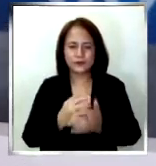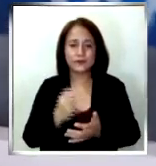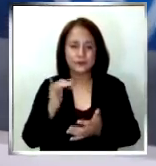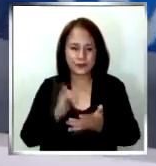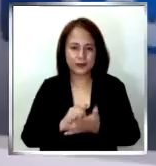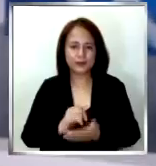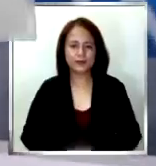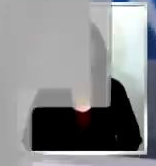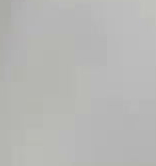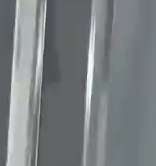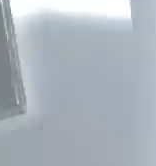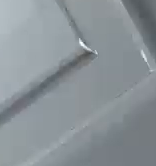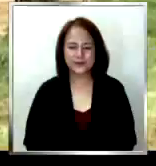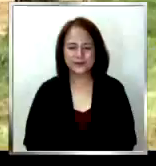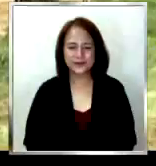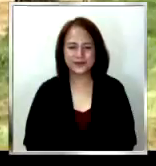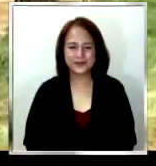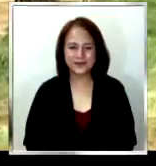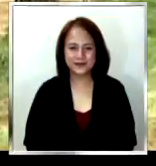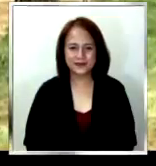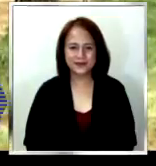Andad.